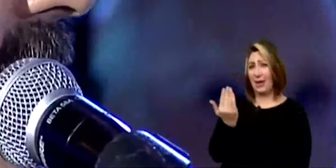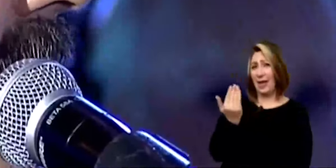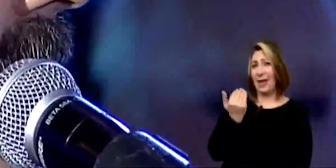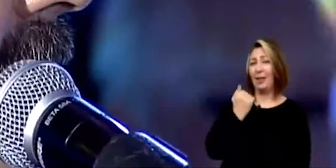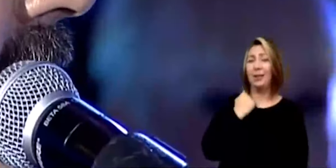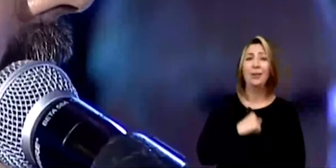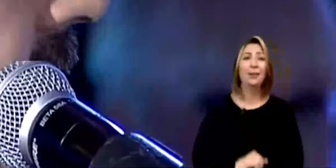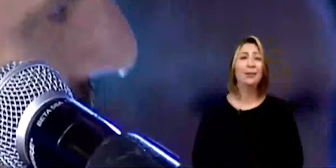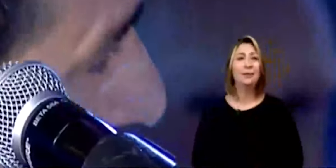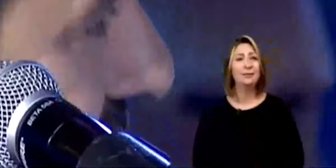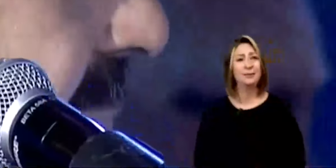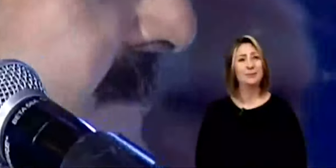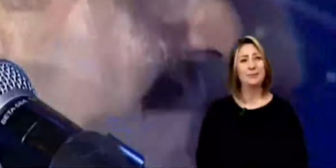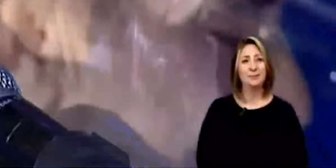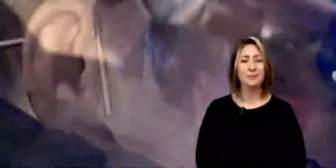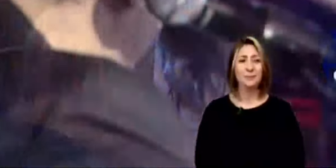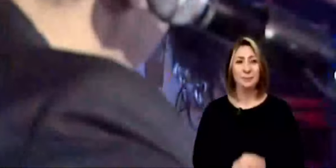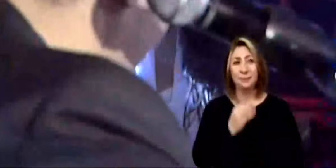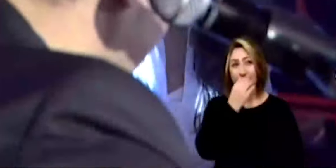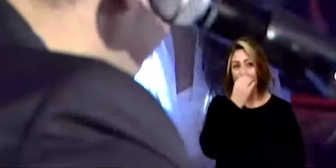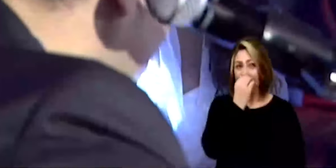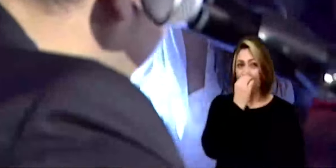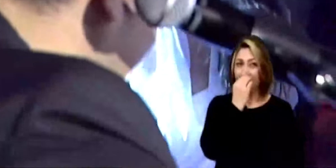bana gel.